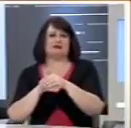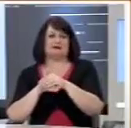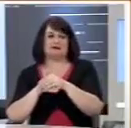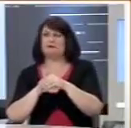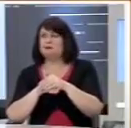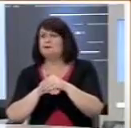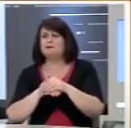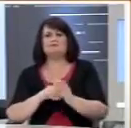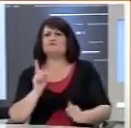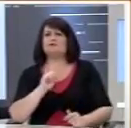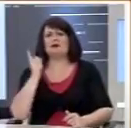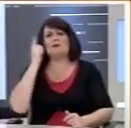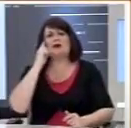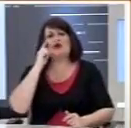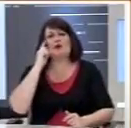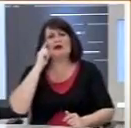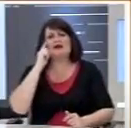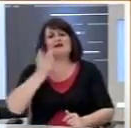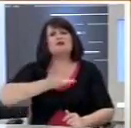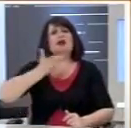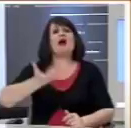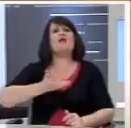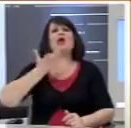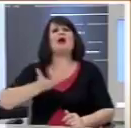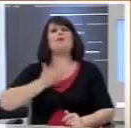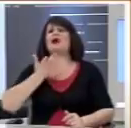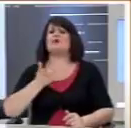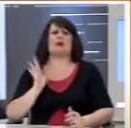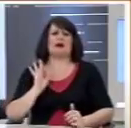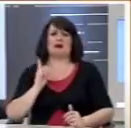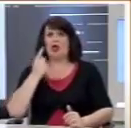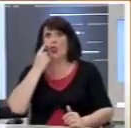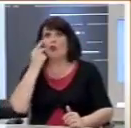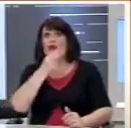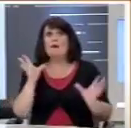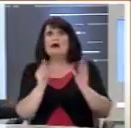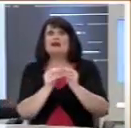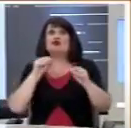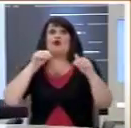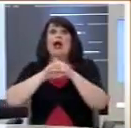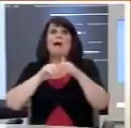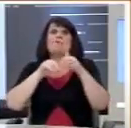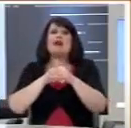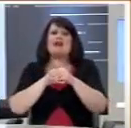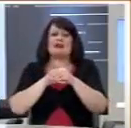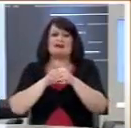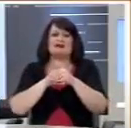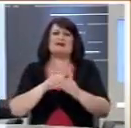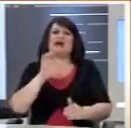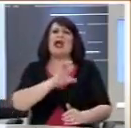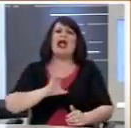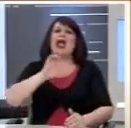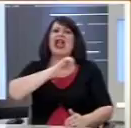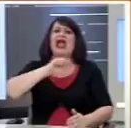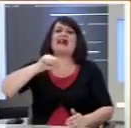Μην πιστεύετε τη ρητορία σας. Κοιτάξτε τι γίνεται στις επενδύσεις, πώς λειτουργούν τα ΕΣΠΑ, πώς